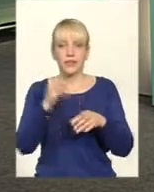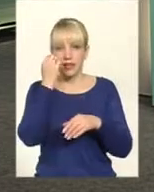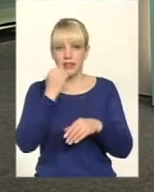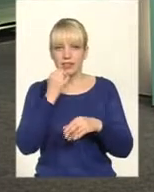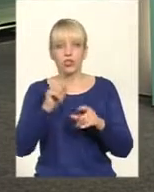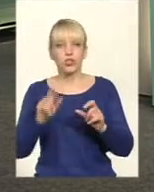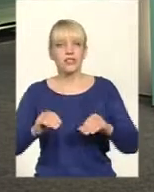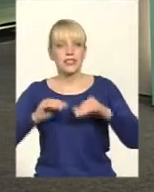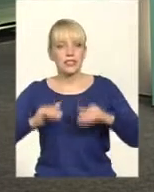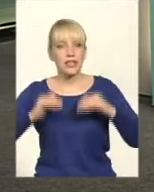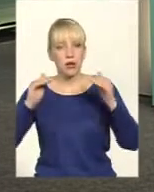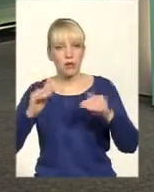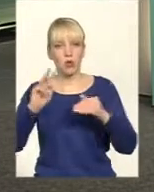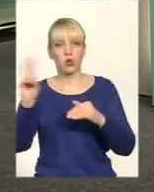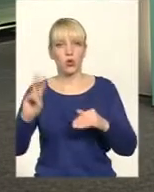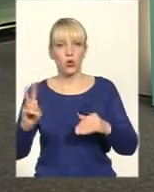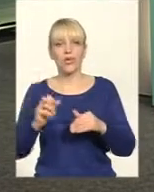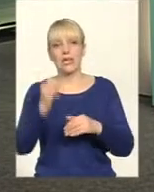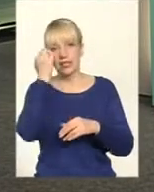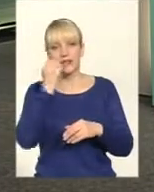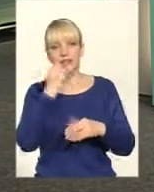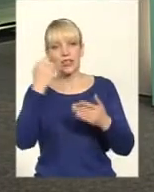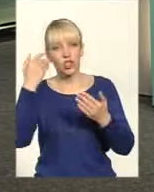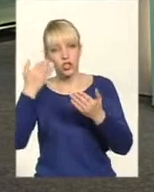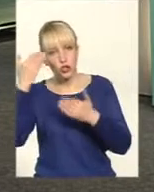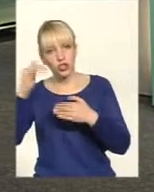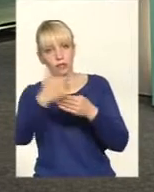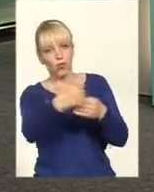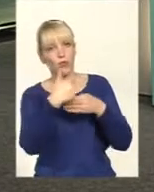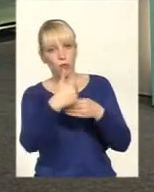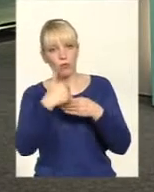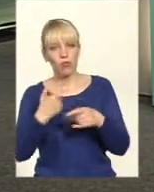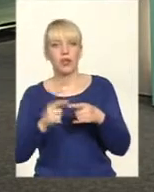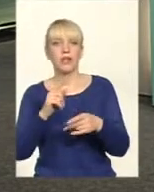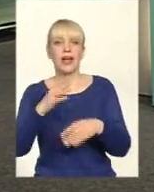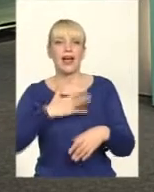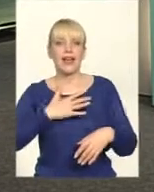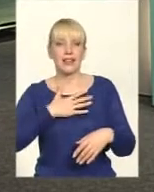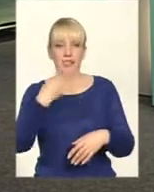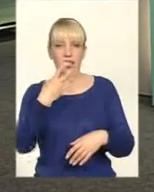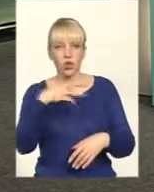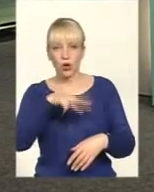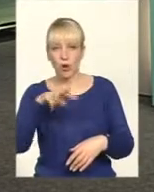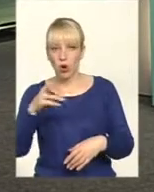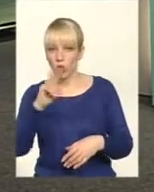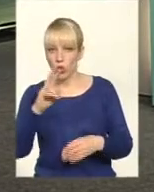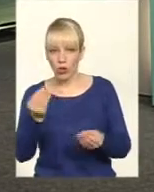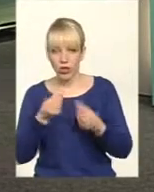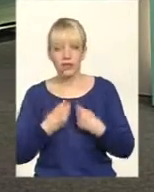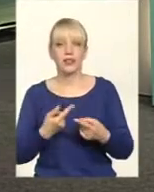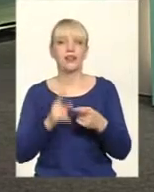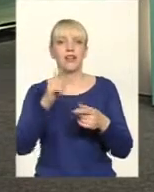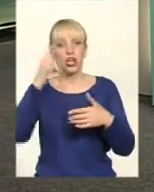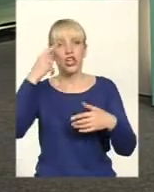надходженням, допомогою. От ми чуємо, вчора нам Канада допомагає 40 мільйонів доларів, там інші країни, розуміючи скрутну,